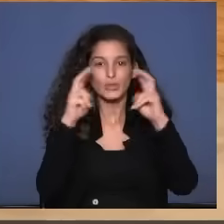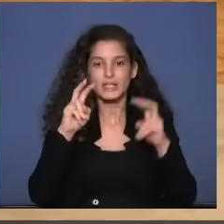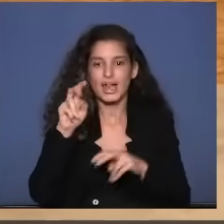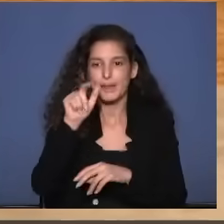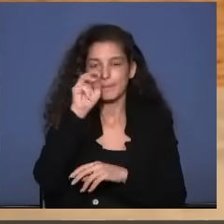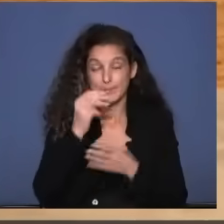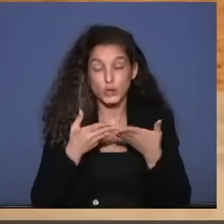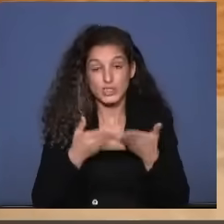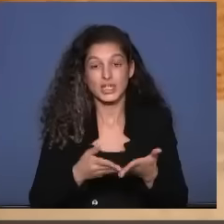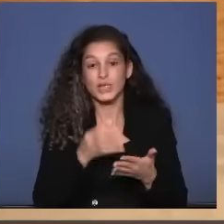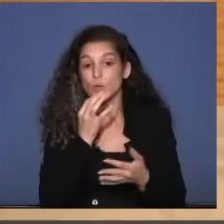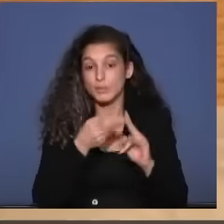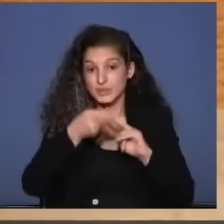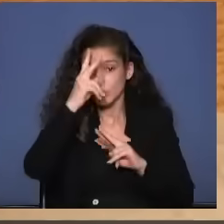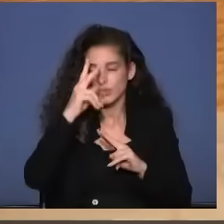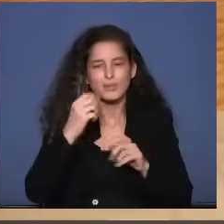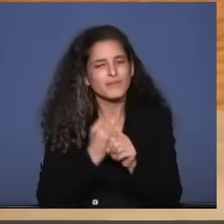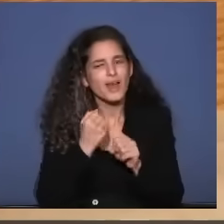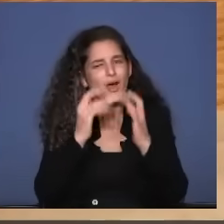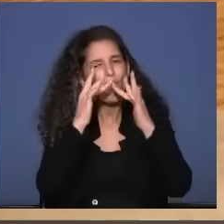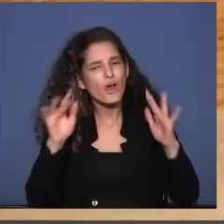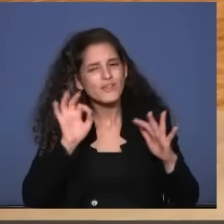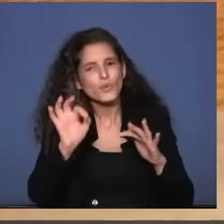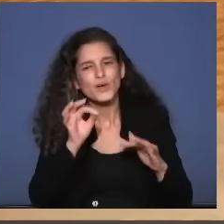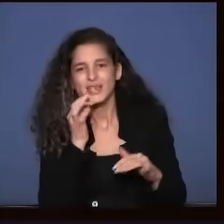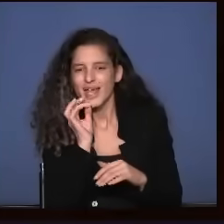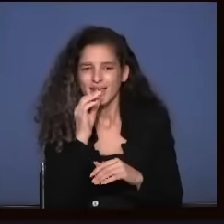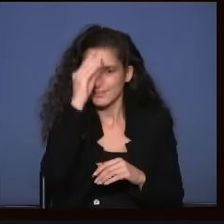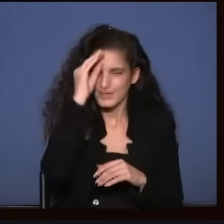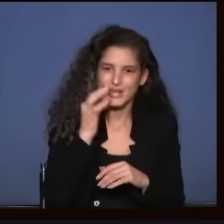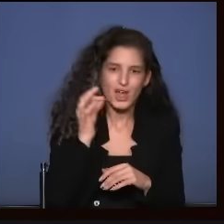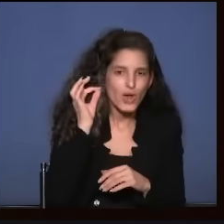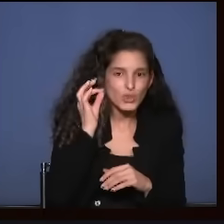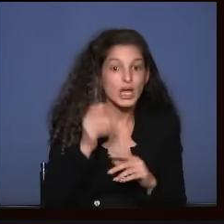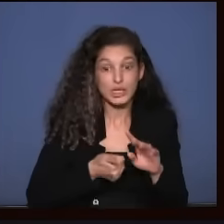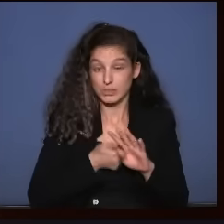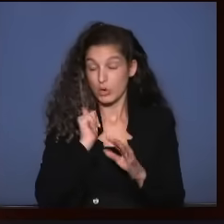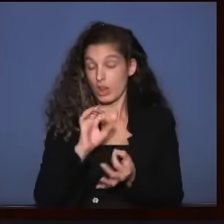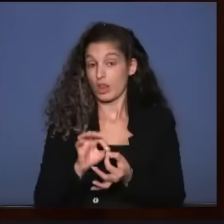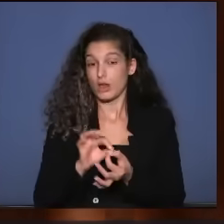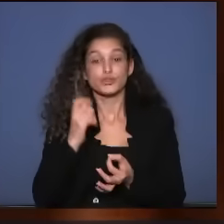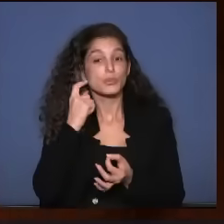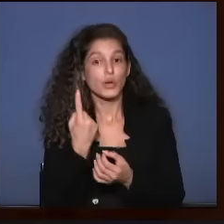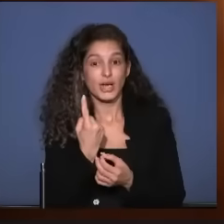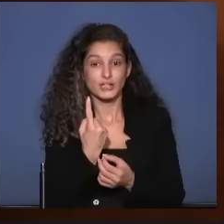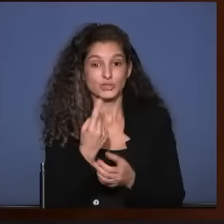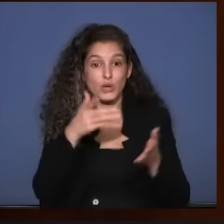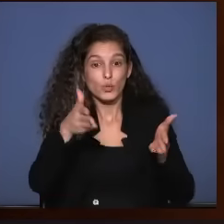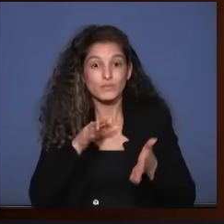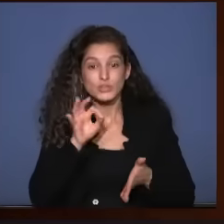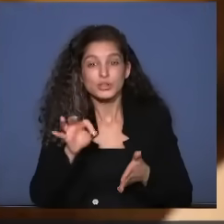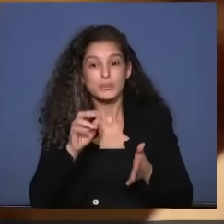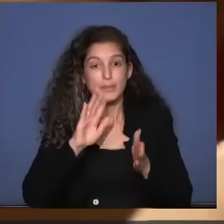בסיכון, מפעילה כאן אוהל בעבור הנערים והנערות. רק אתמול שמענו על אחד שהגופה שלו הייתה